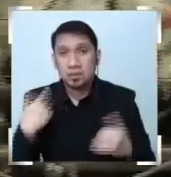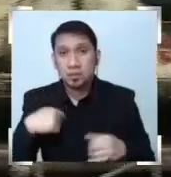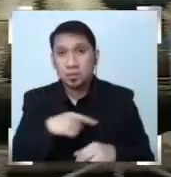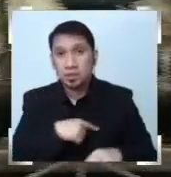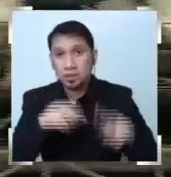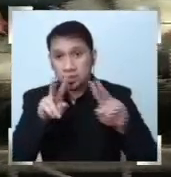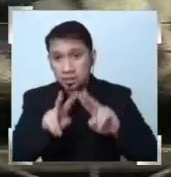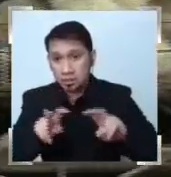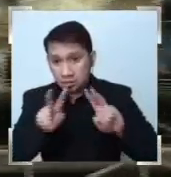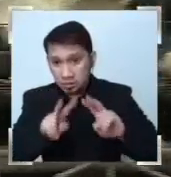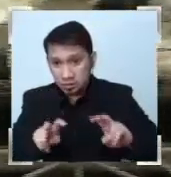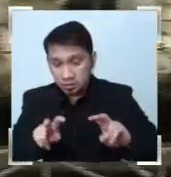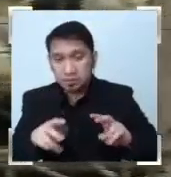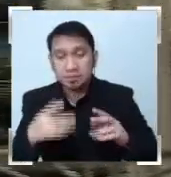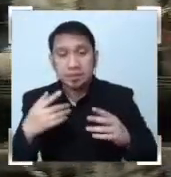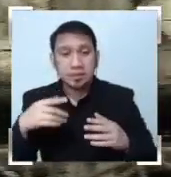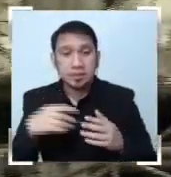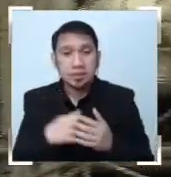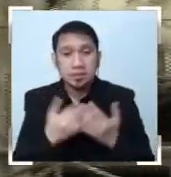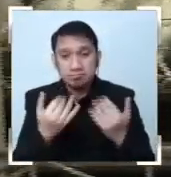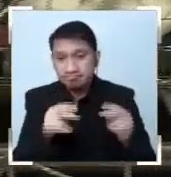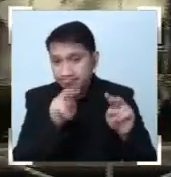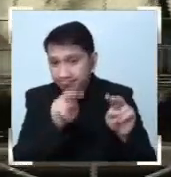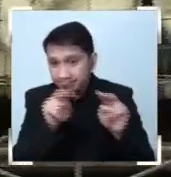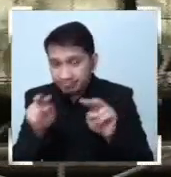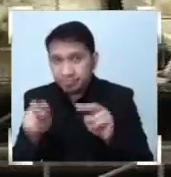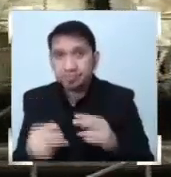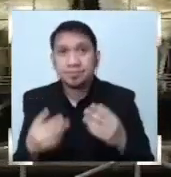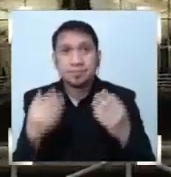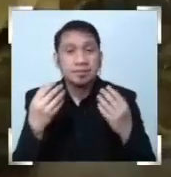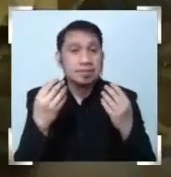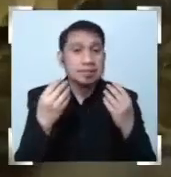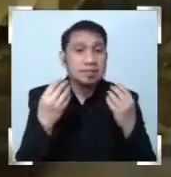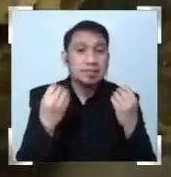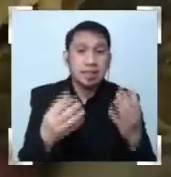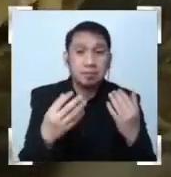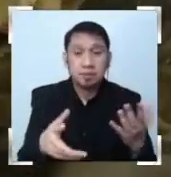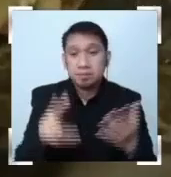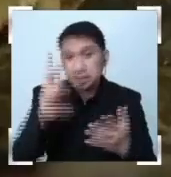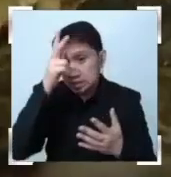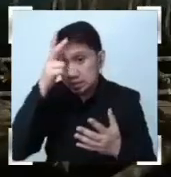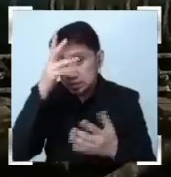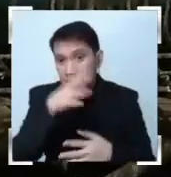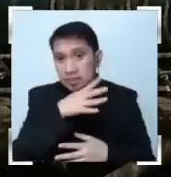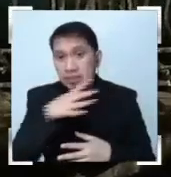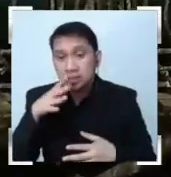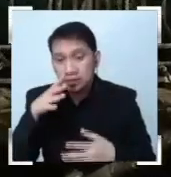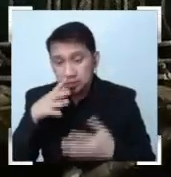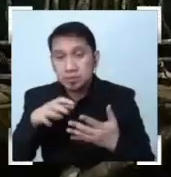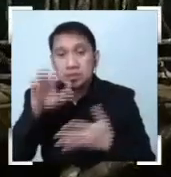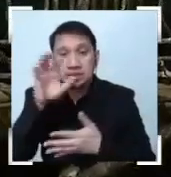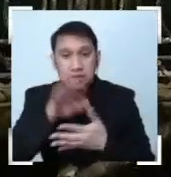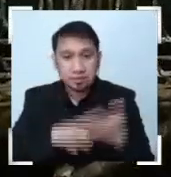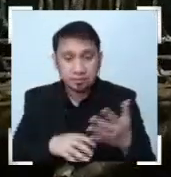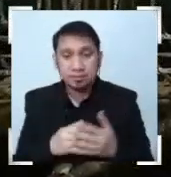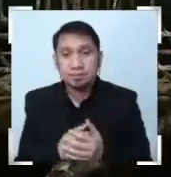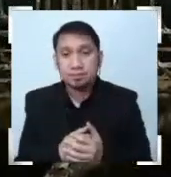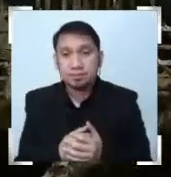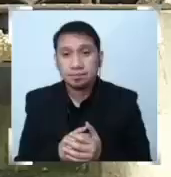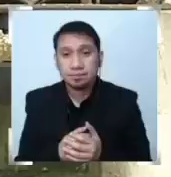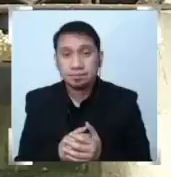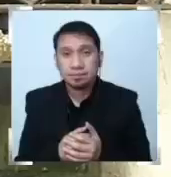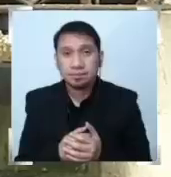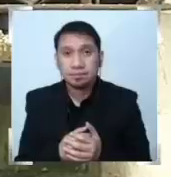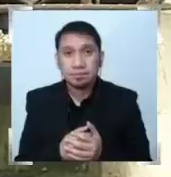ng magmamanok na engaged dito sa egg farming ang nagbabawas ng kakalaw. Talo na sila pag sinumpit sila sa